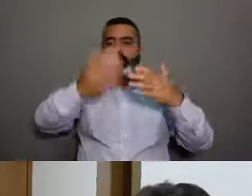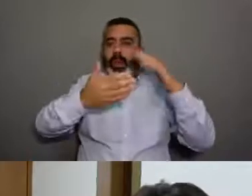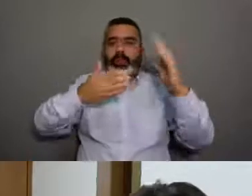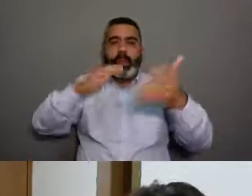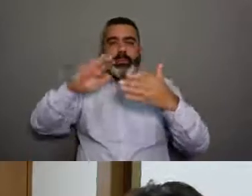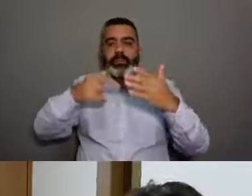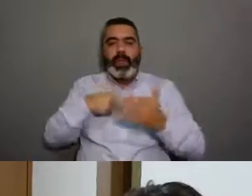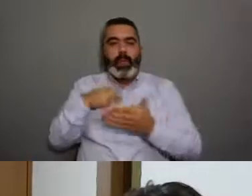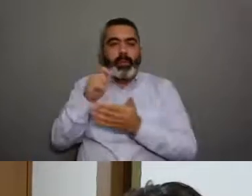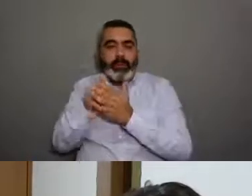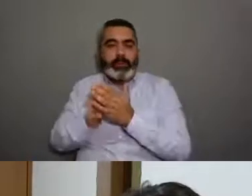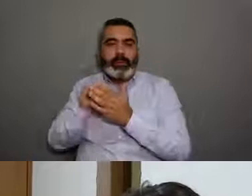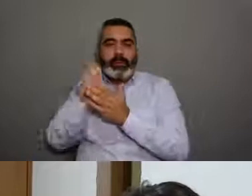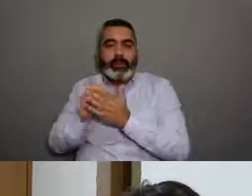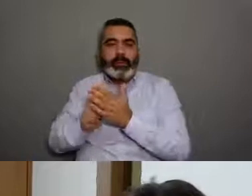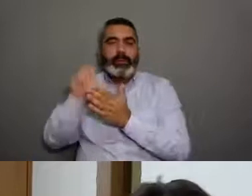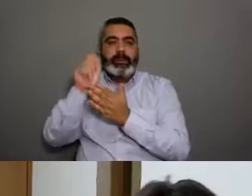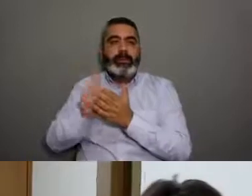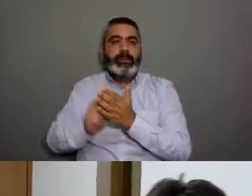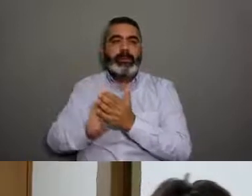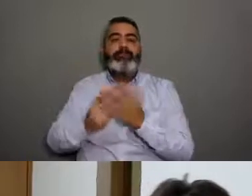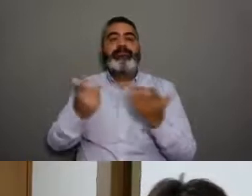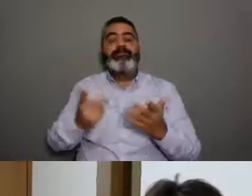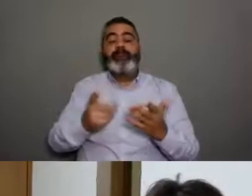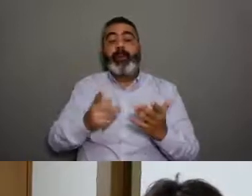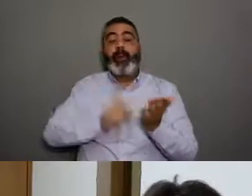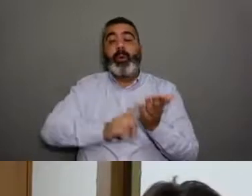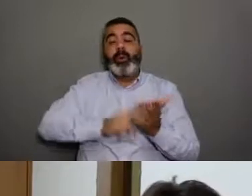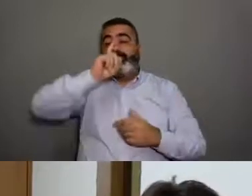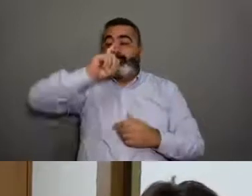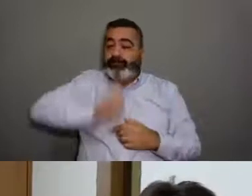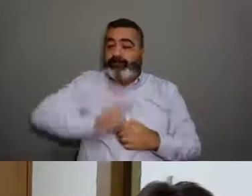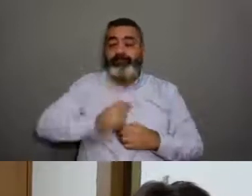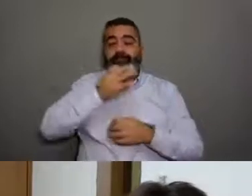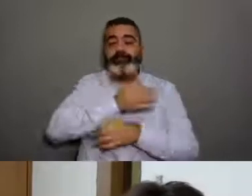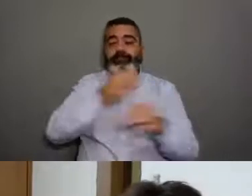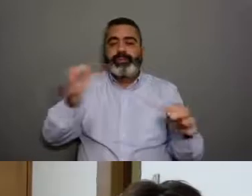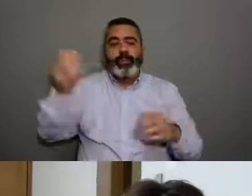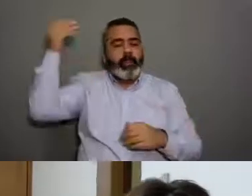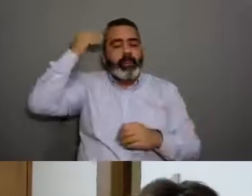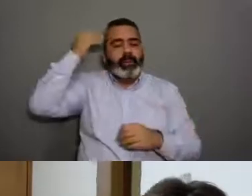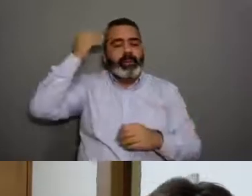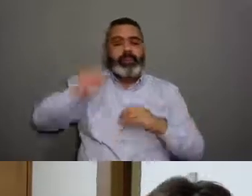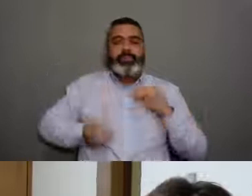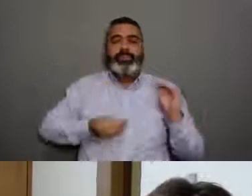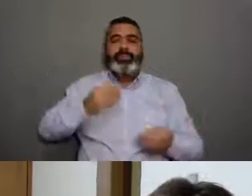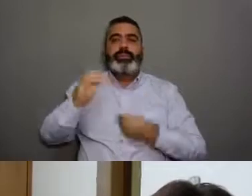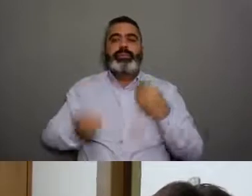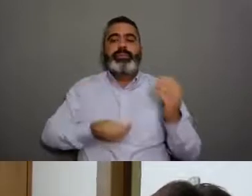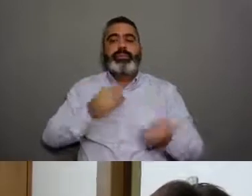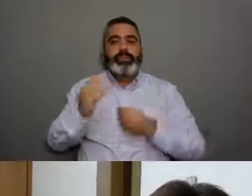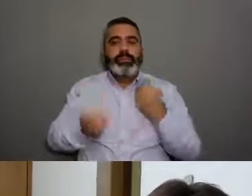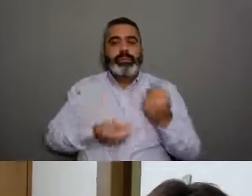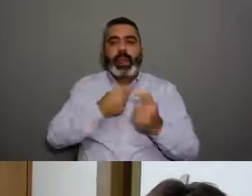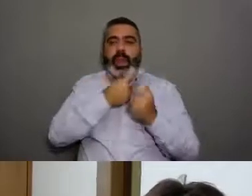σημειώσεις και οφείλω να πω ότι μου ερχόντουσαν στο μυαλό πολλά και διαφορετικά